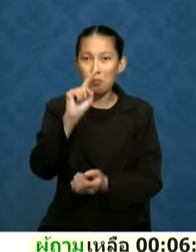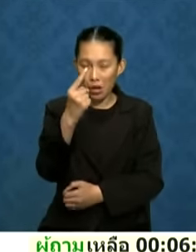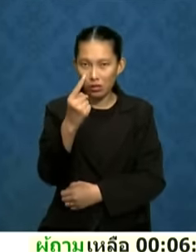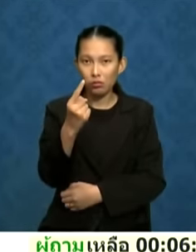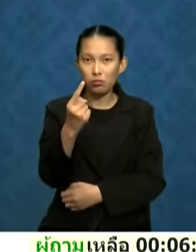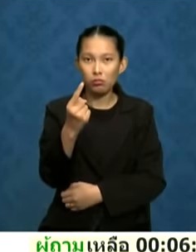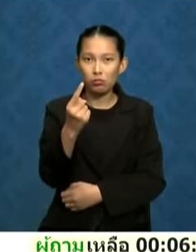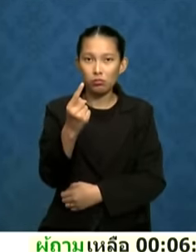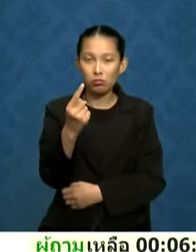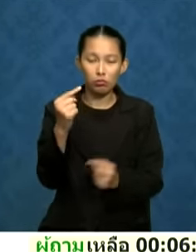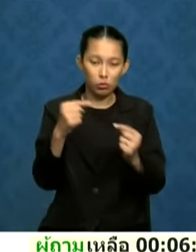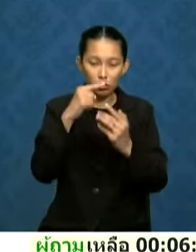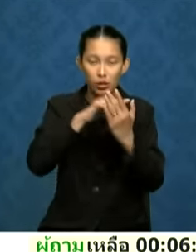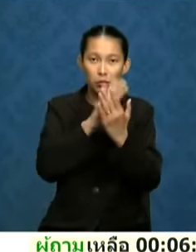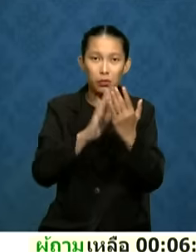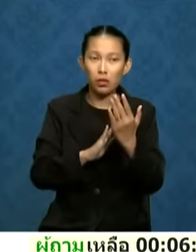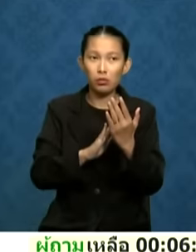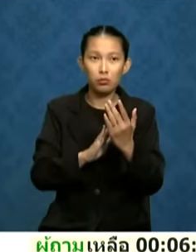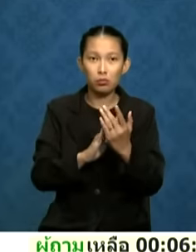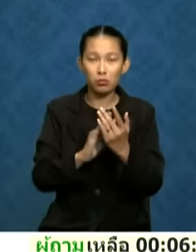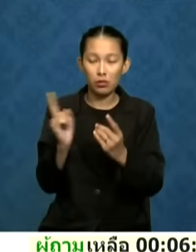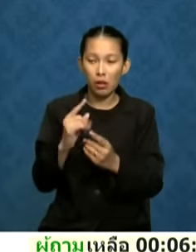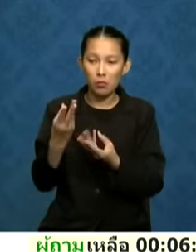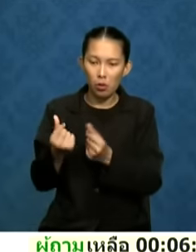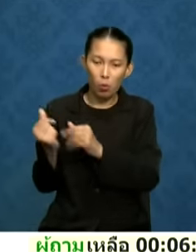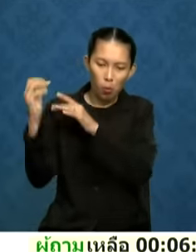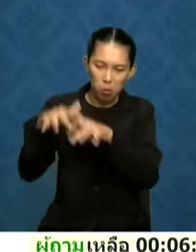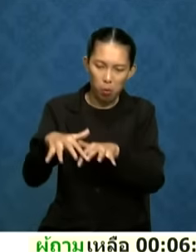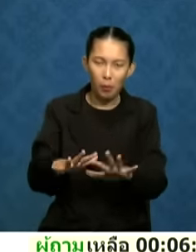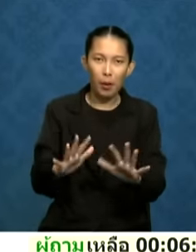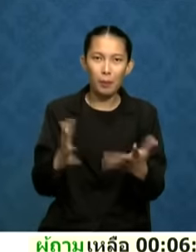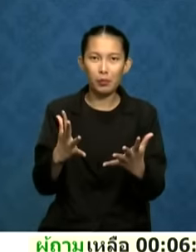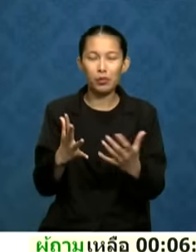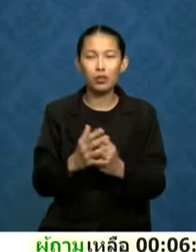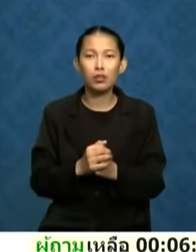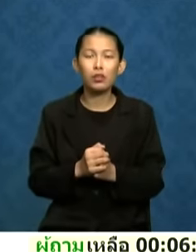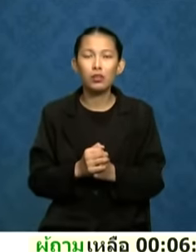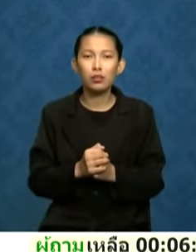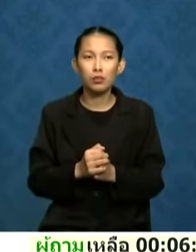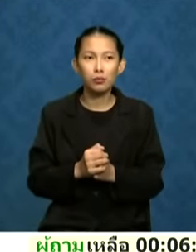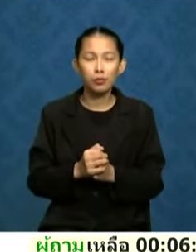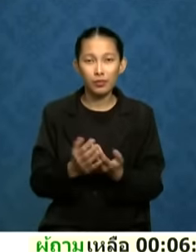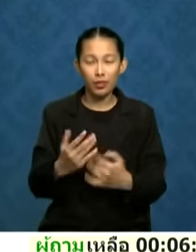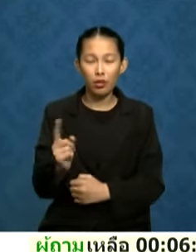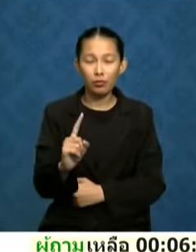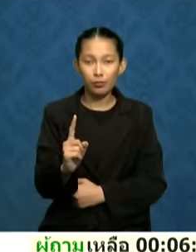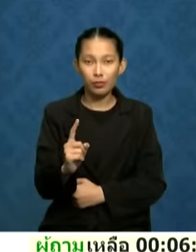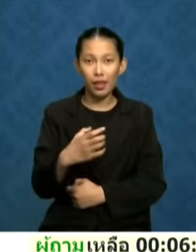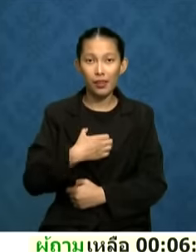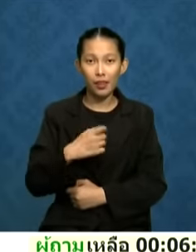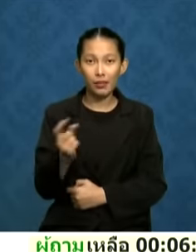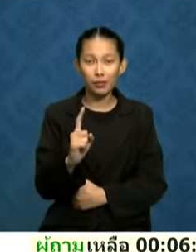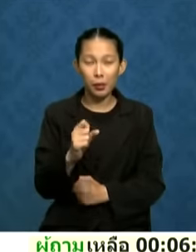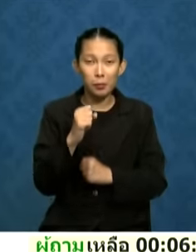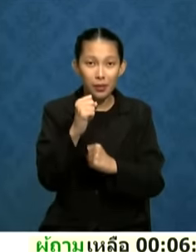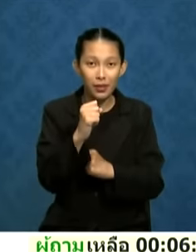ของประเทศเราซึไม่เคยมีเรื่โลนทลบแบบนี้แลไปตดอยในบ้านเรื่องประชาชนแบบนี้เพรนั้นถ้าเป็ไปได้อยากให้พย